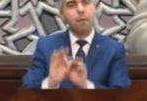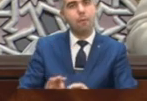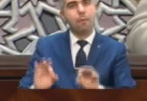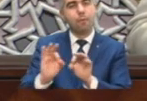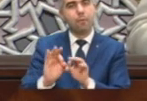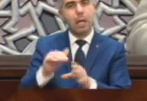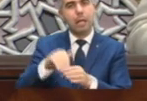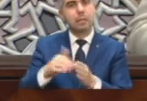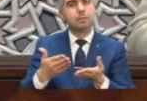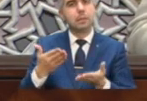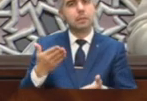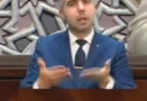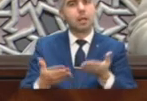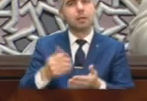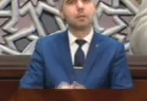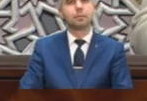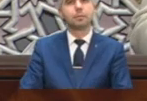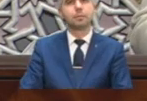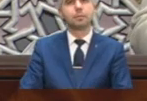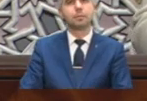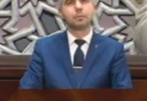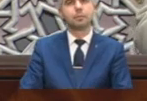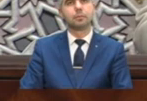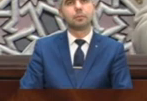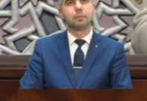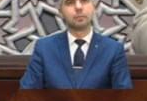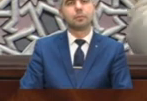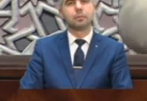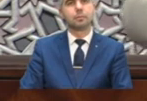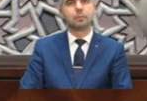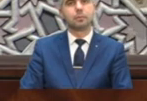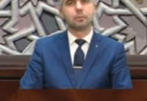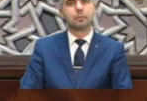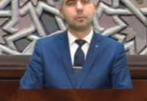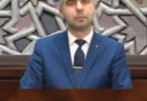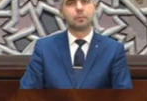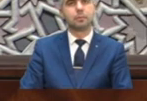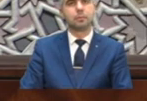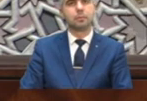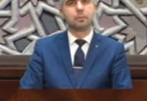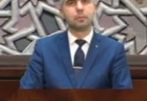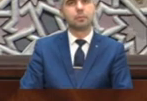الفريق الاستقلالي للوحدة والتعادلية. تفضل السيدة النائبة المحترمة.